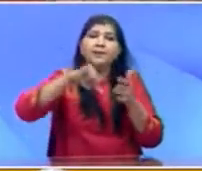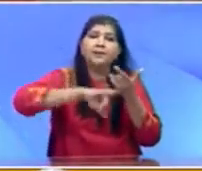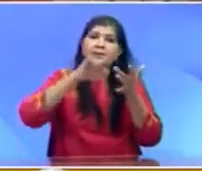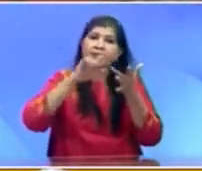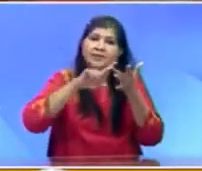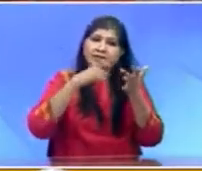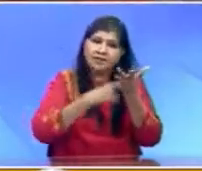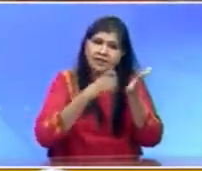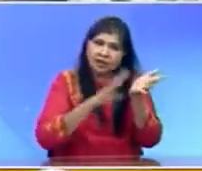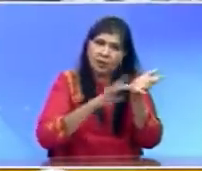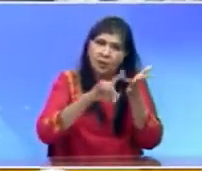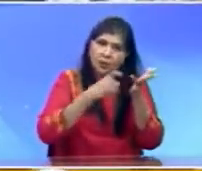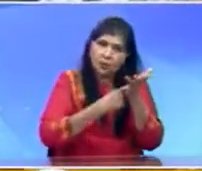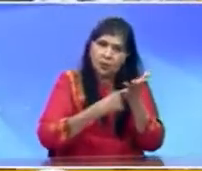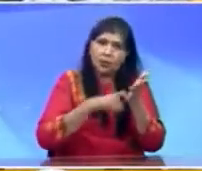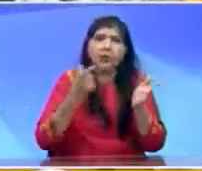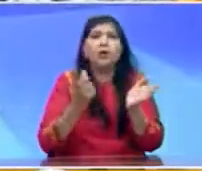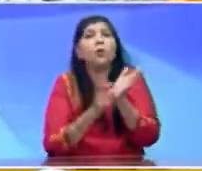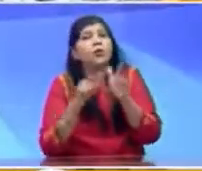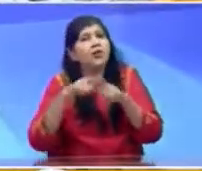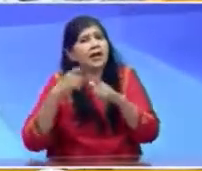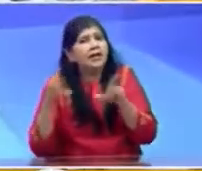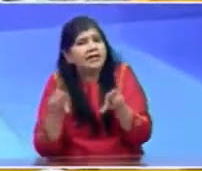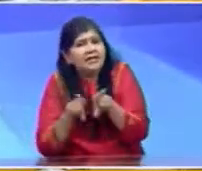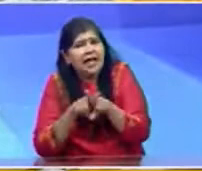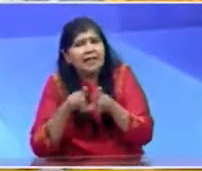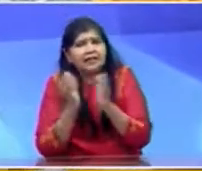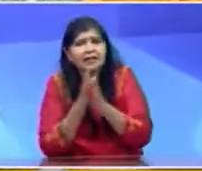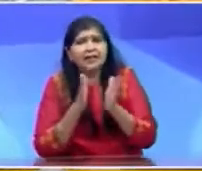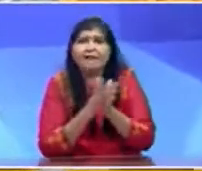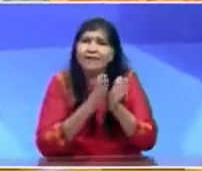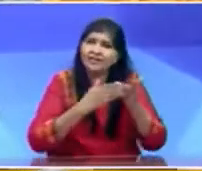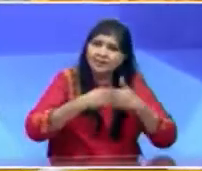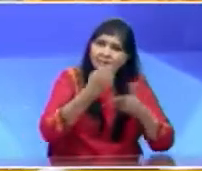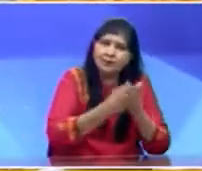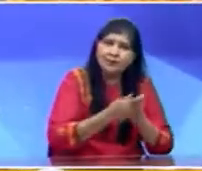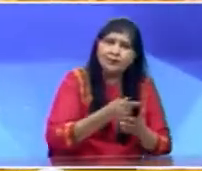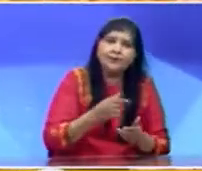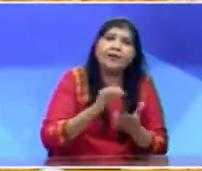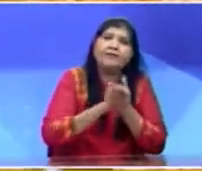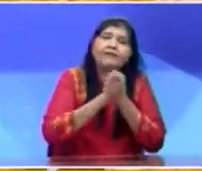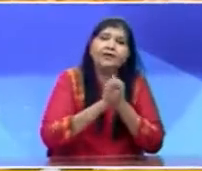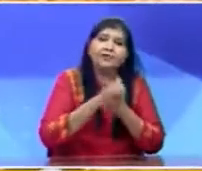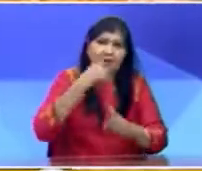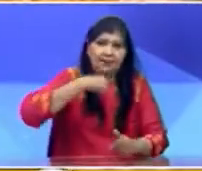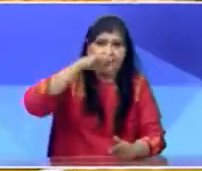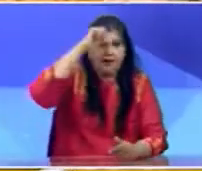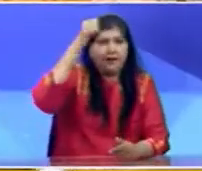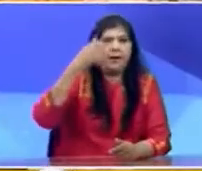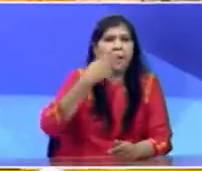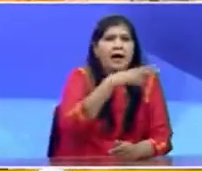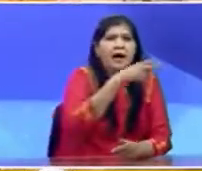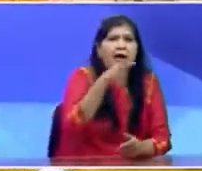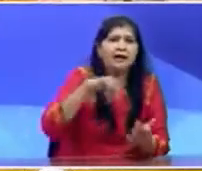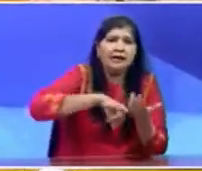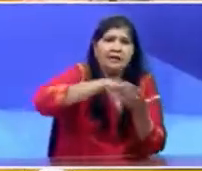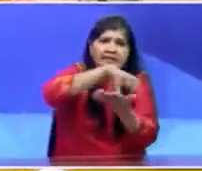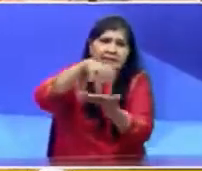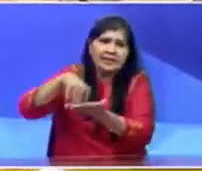साथ उत्तराखंड में भी होता है। साथियों, हमारे देश में अलग अलग राज्यों